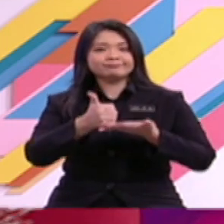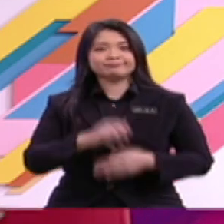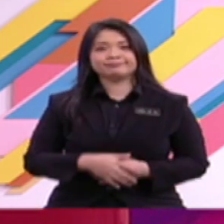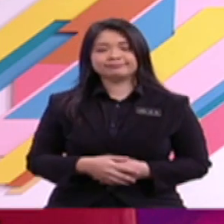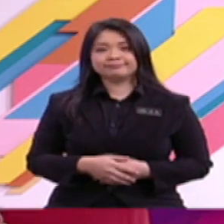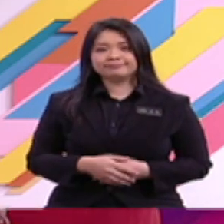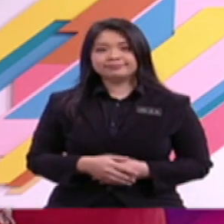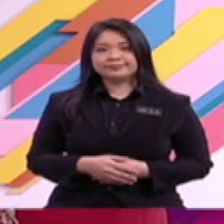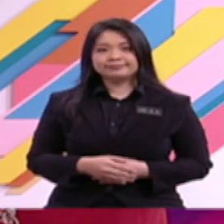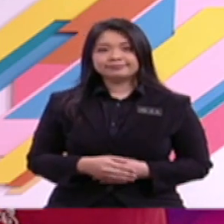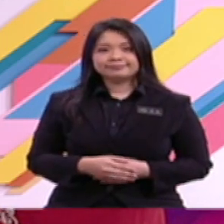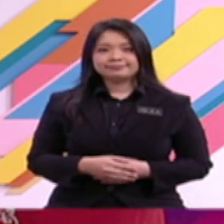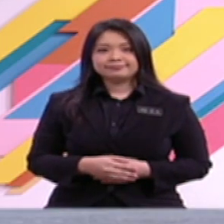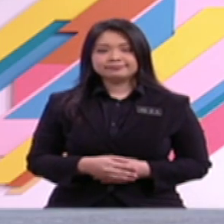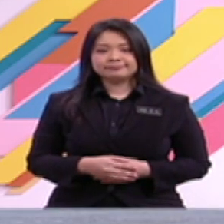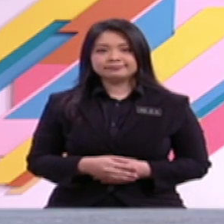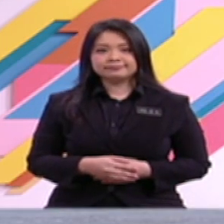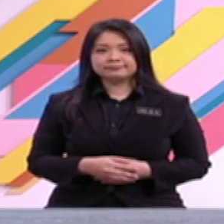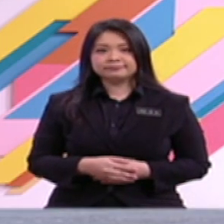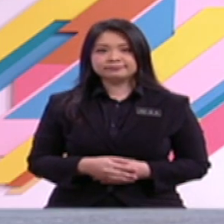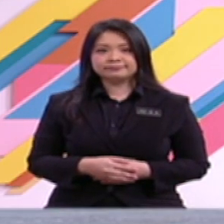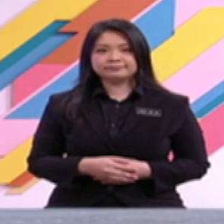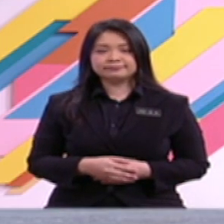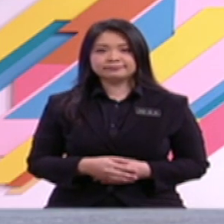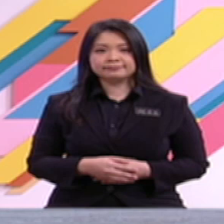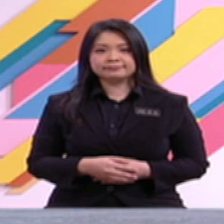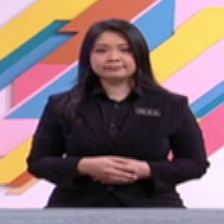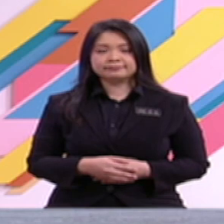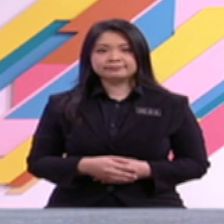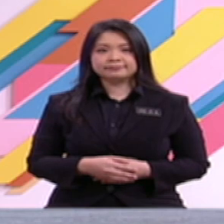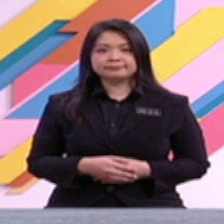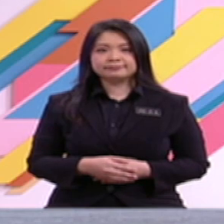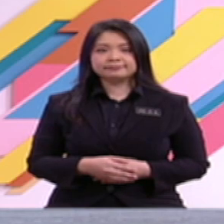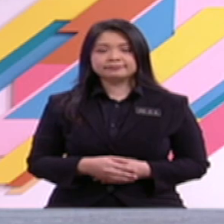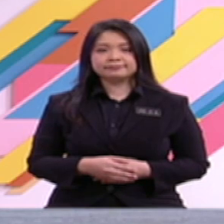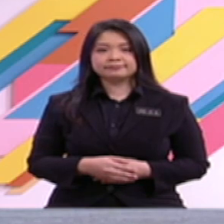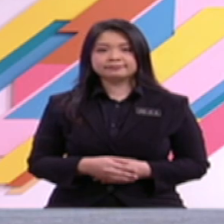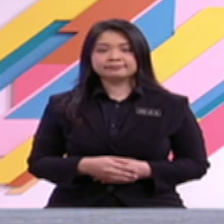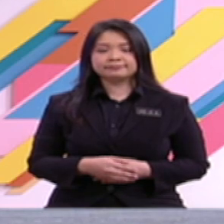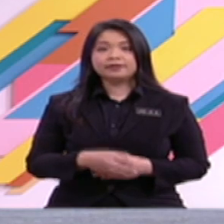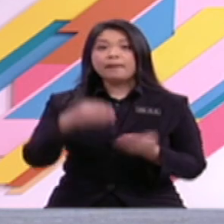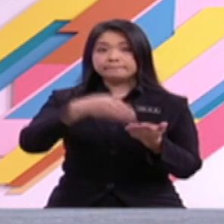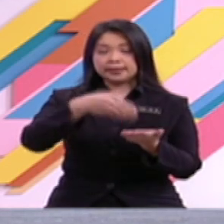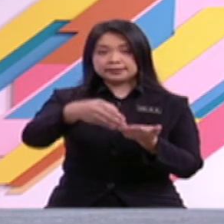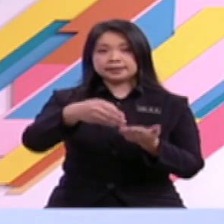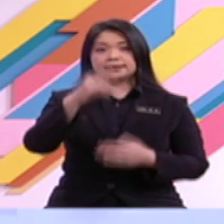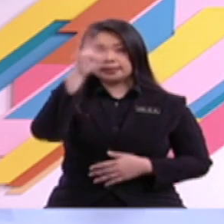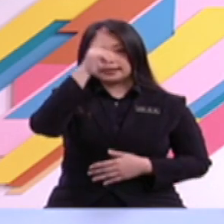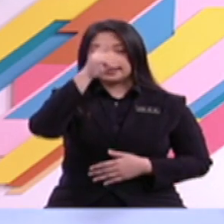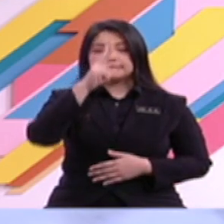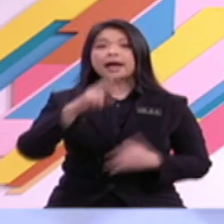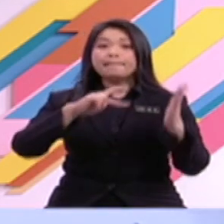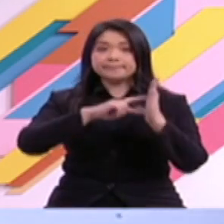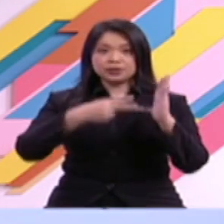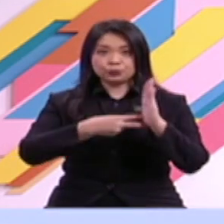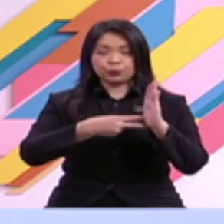Black perbelanjaan kerajaan Oke ini Dewa Sudah sego iya bye belanja akhir ajaan pula